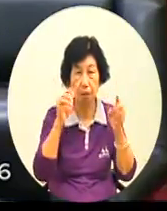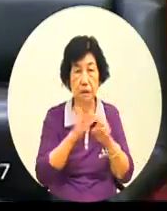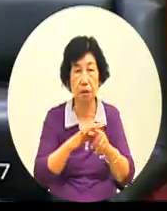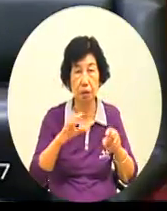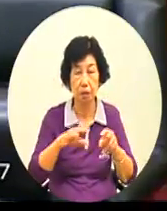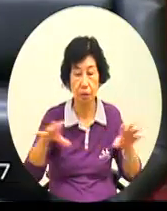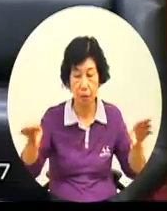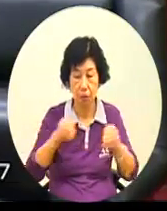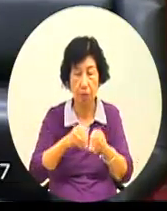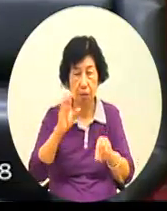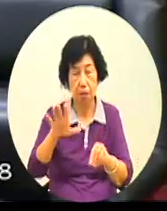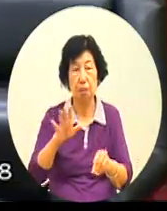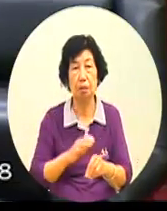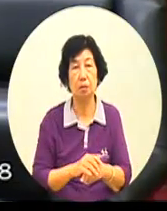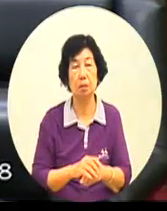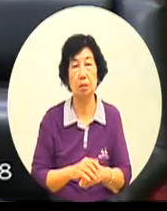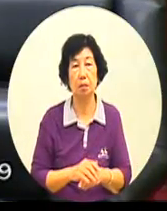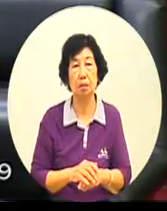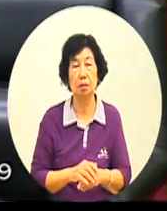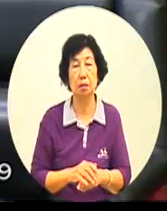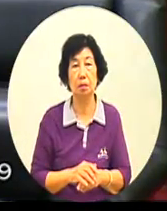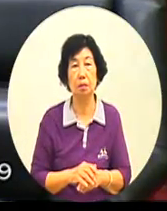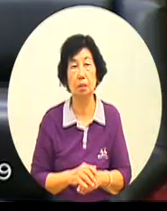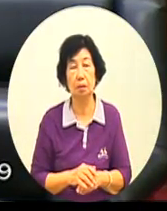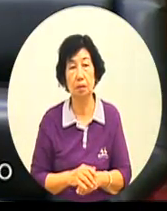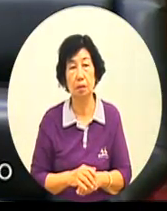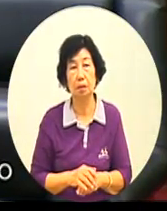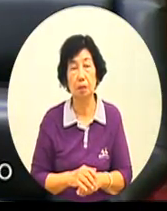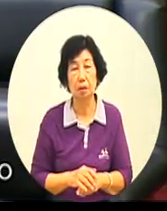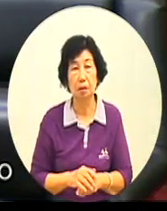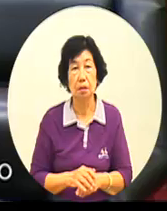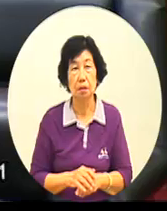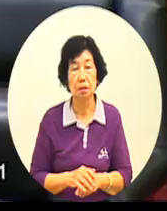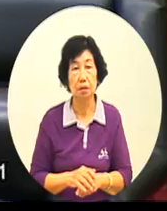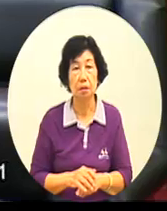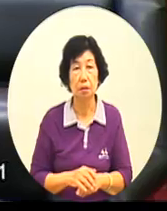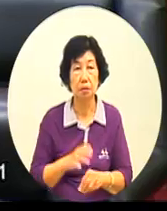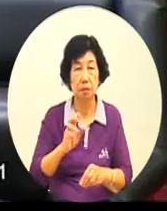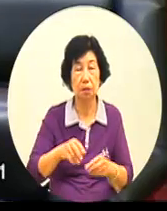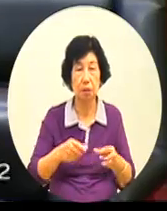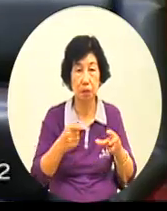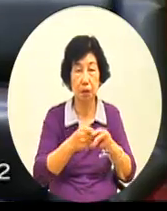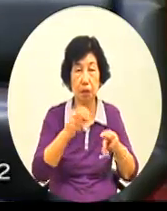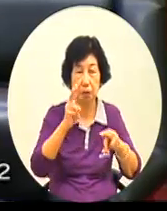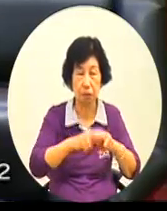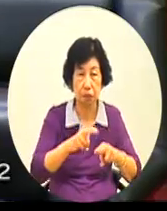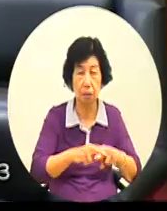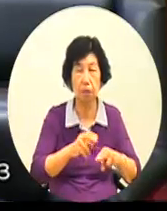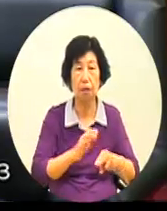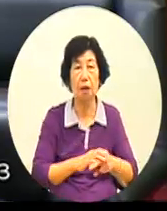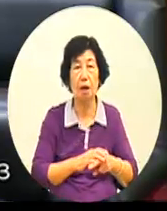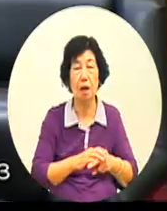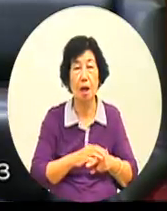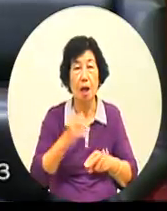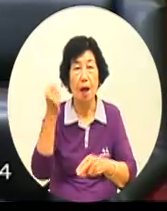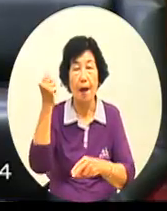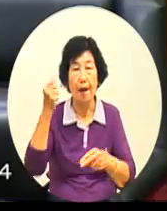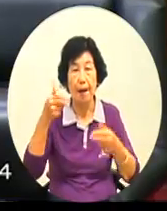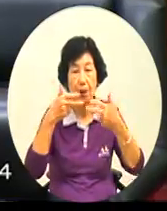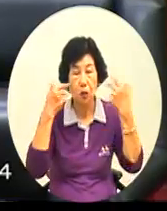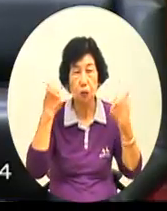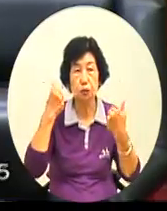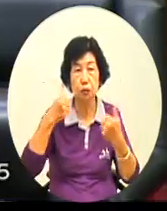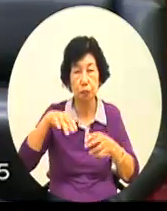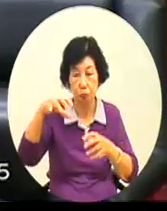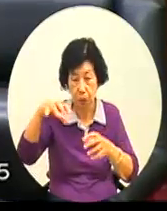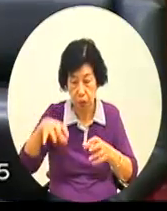当中里面呢，你只要有这个公众大学跟去上这个部落大学呢，修了个学分，你就可以拥有这个公众